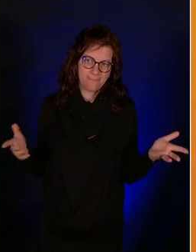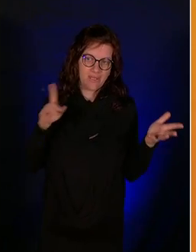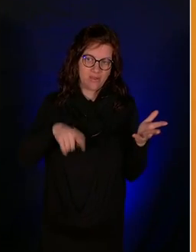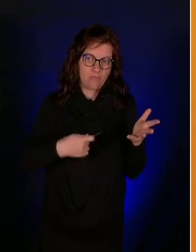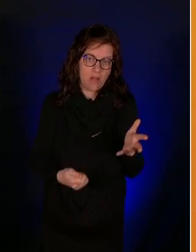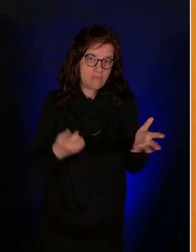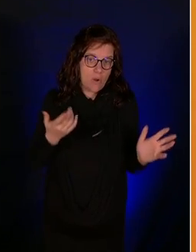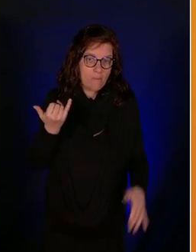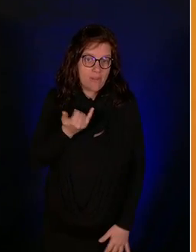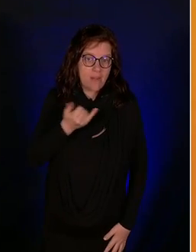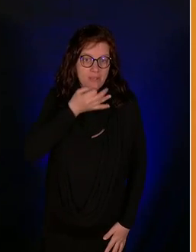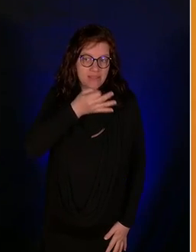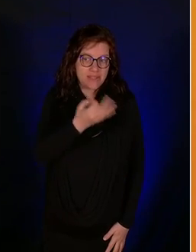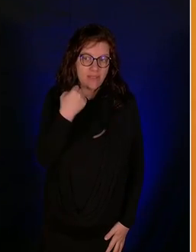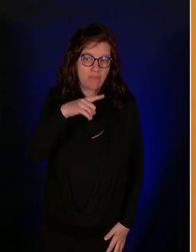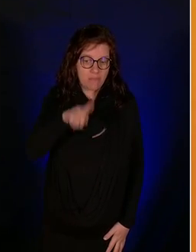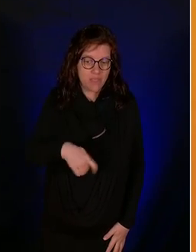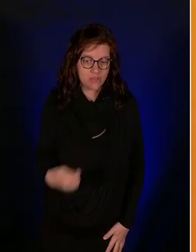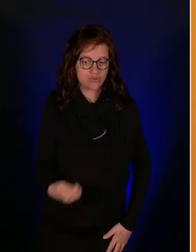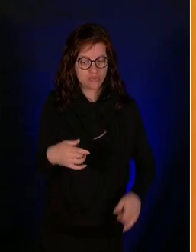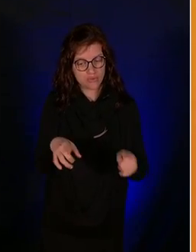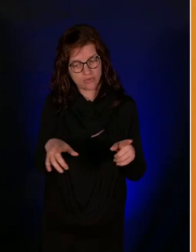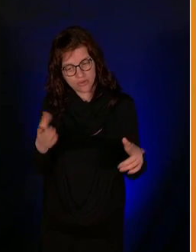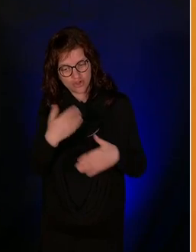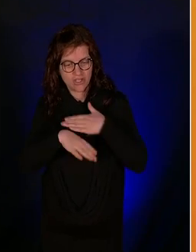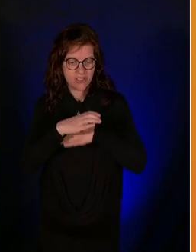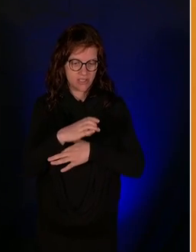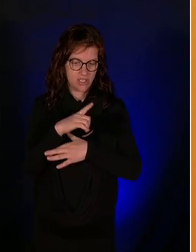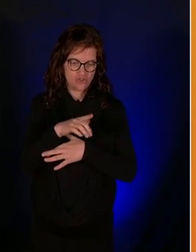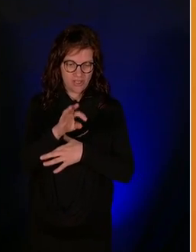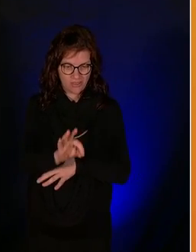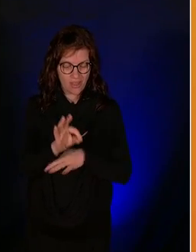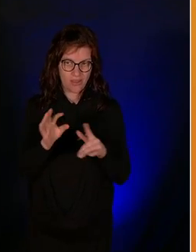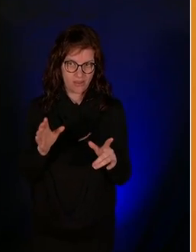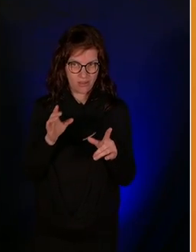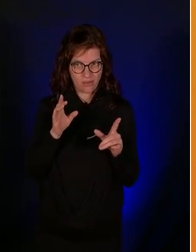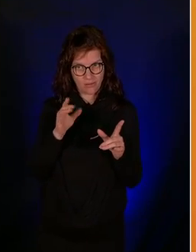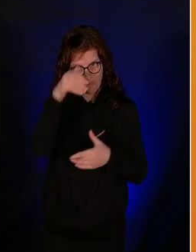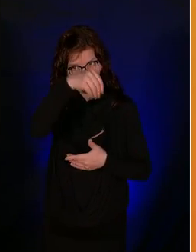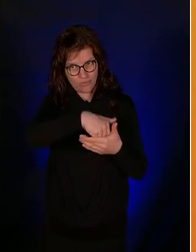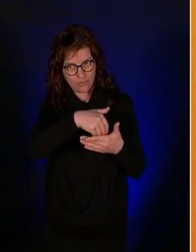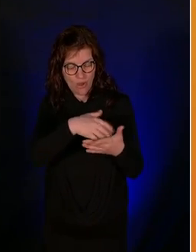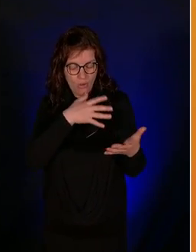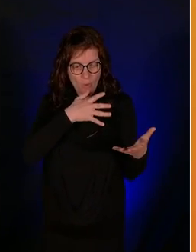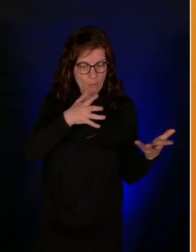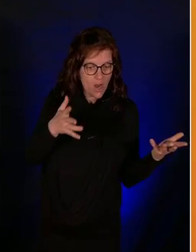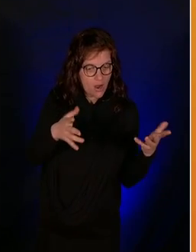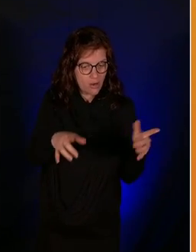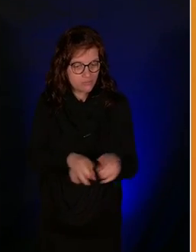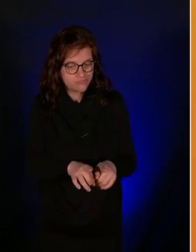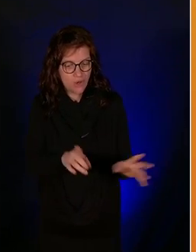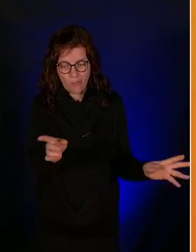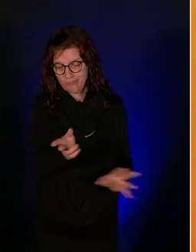à le dire, hein, mais évidemment, au sein de la CGT, qui ne peut pas prétendre être